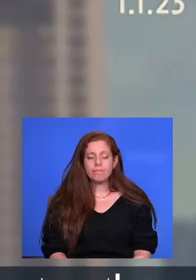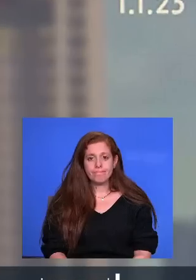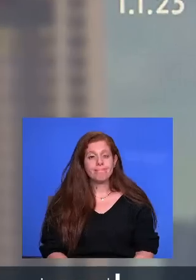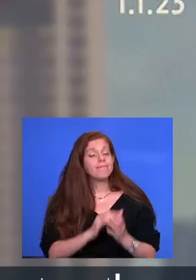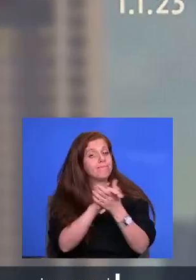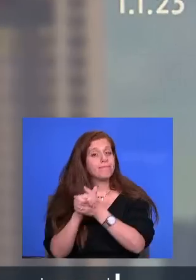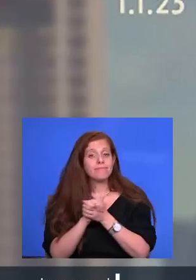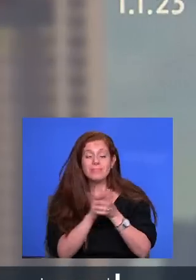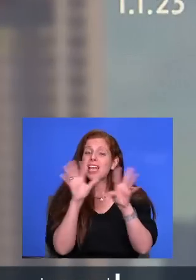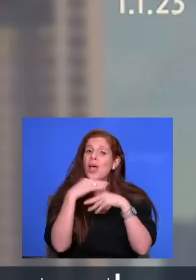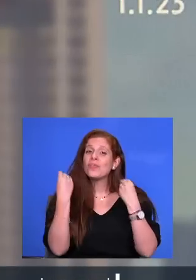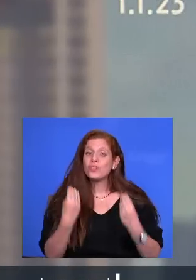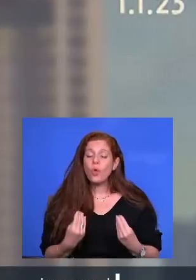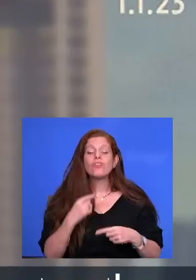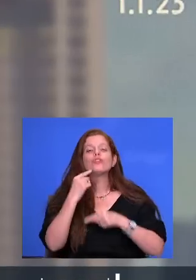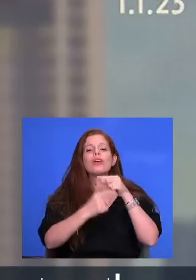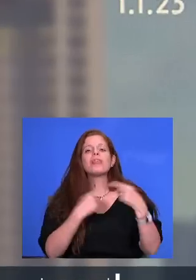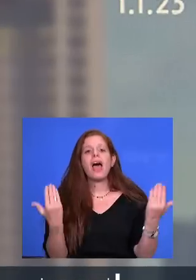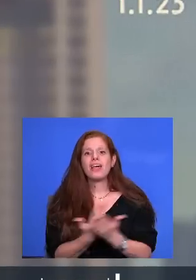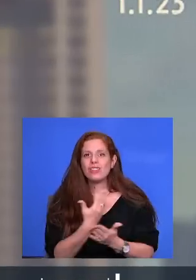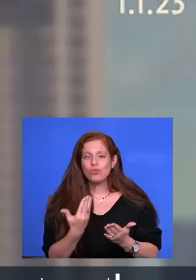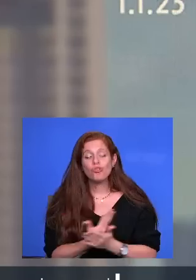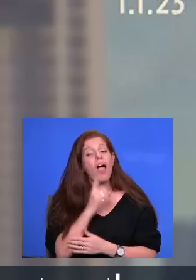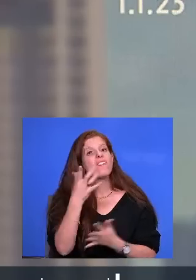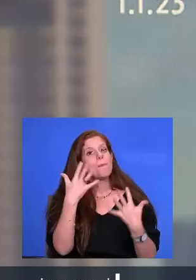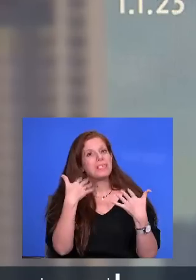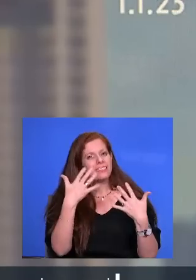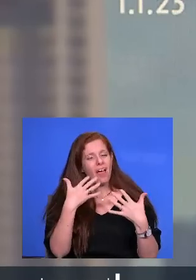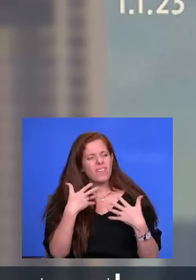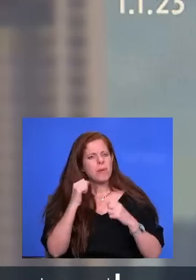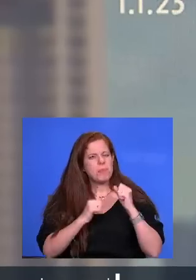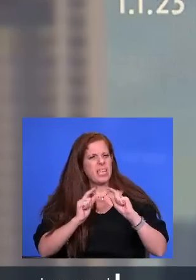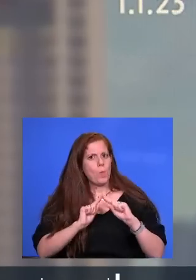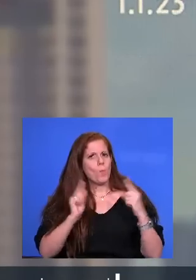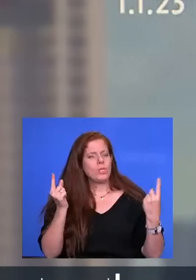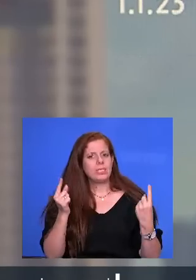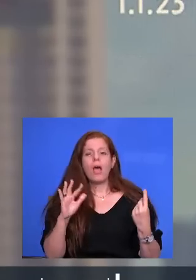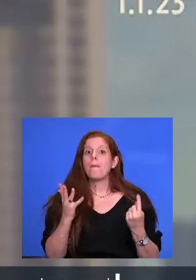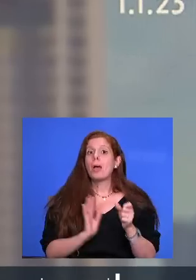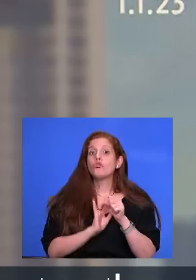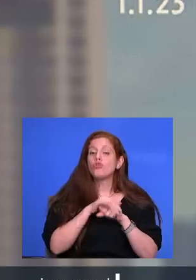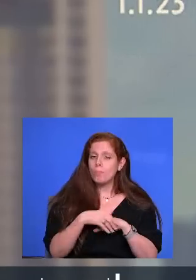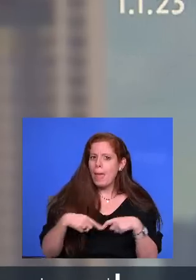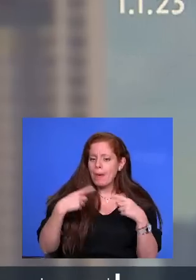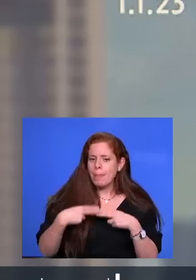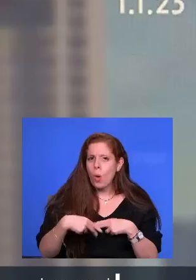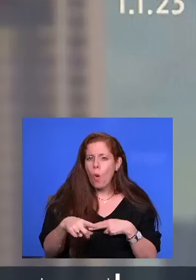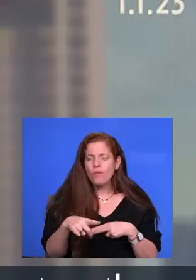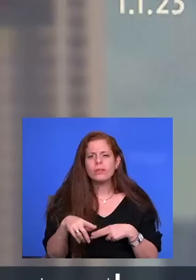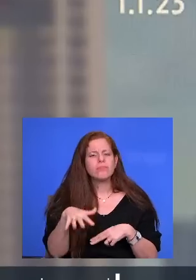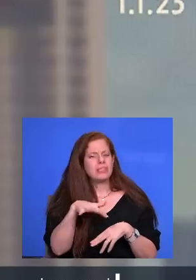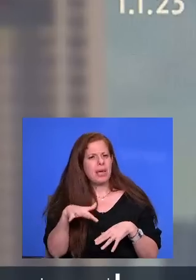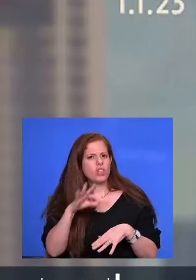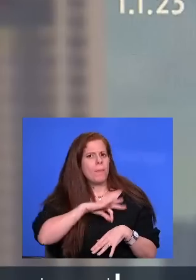שלום לכם וערב טוב, שנה חדשה, אבל מזג האוויר מתנהל מאוד מוזר. מה שישפיע עלינו בימים הקרובים זו מערכת שבכלל מאפיינת